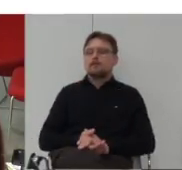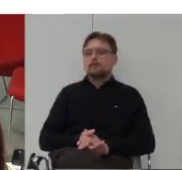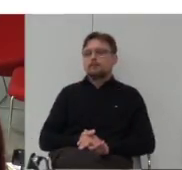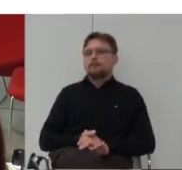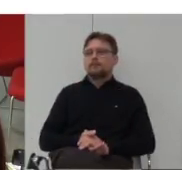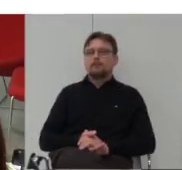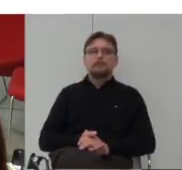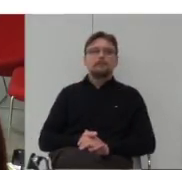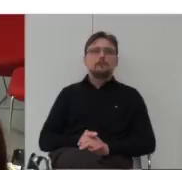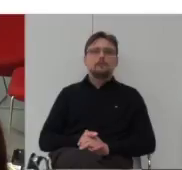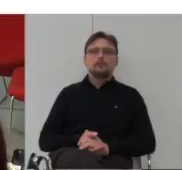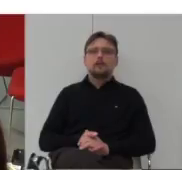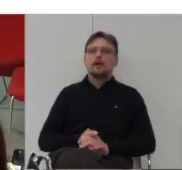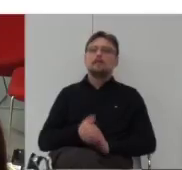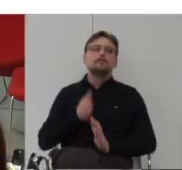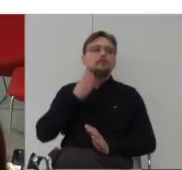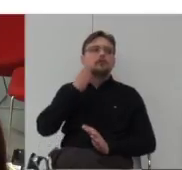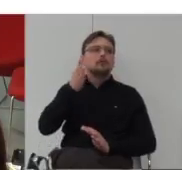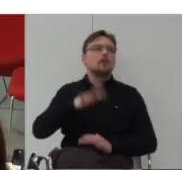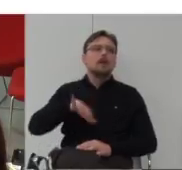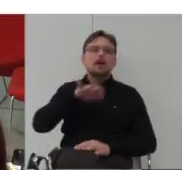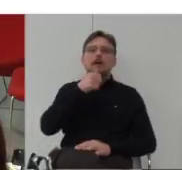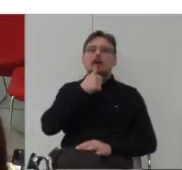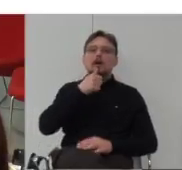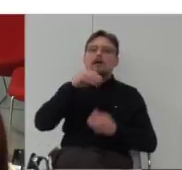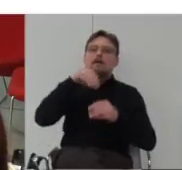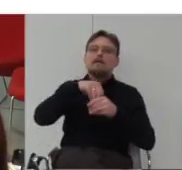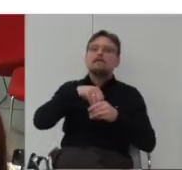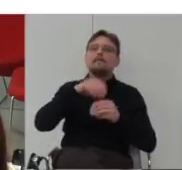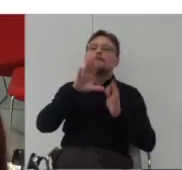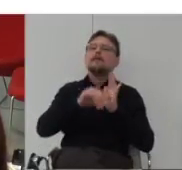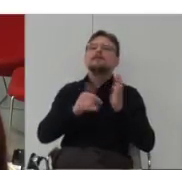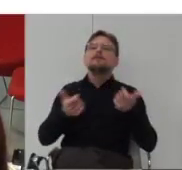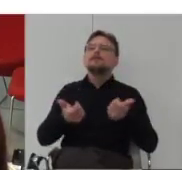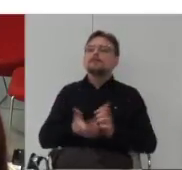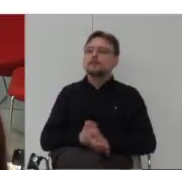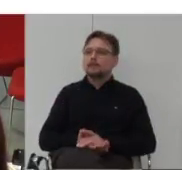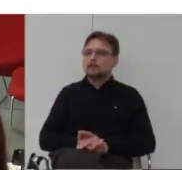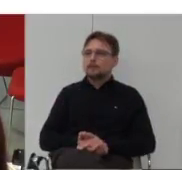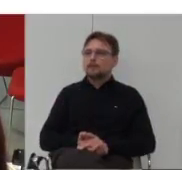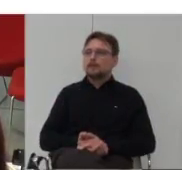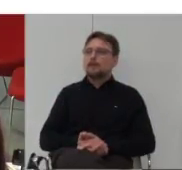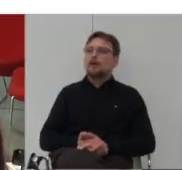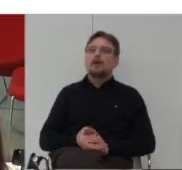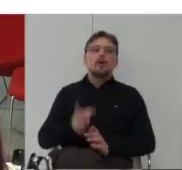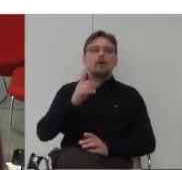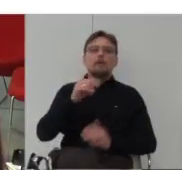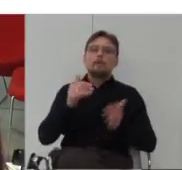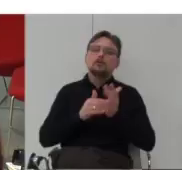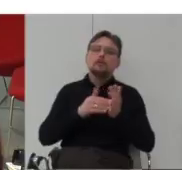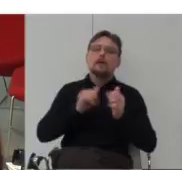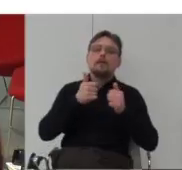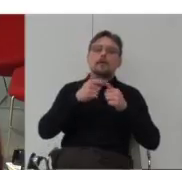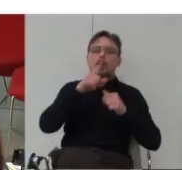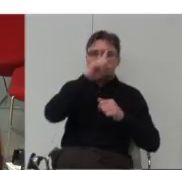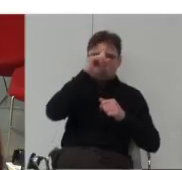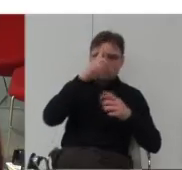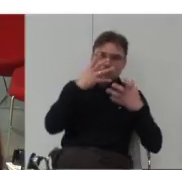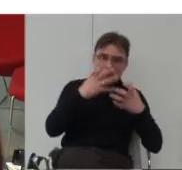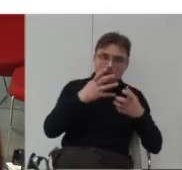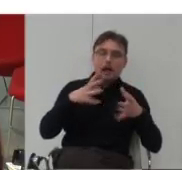Jeśli chodzi o przyszłość zieleni w miastach, to ważne, żeby spotkały się chęci mieszkańców i chęci